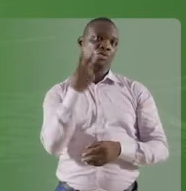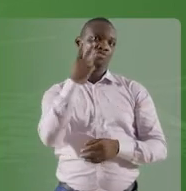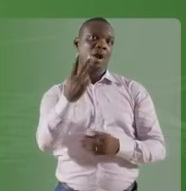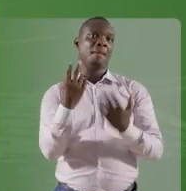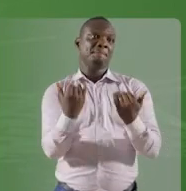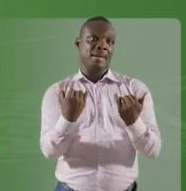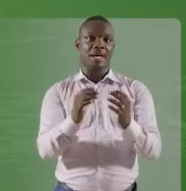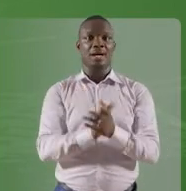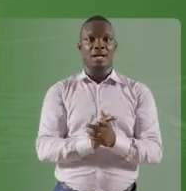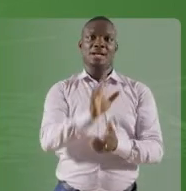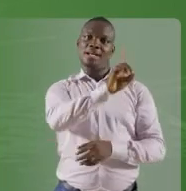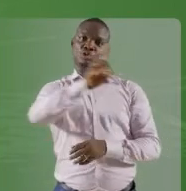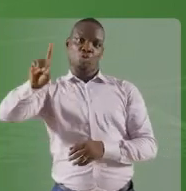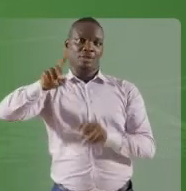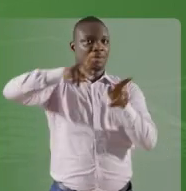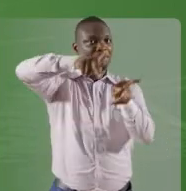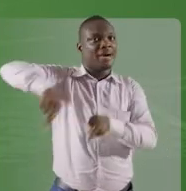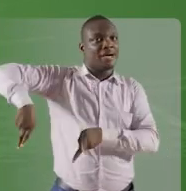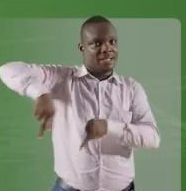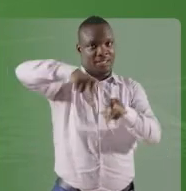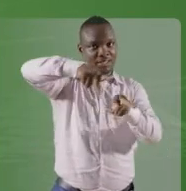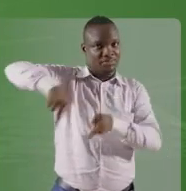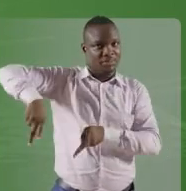c'est les droites parallèles.